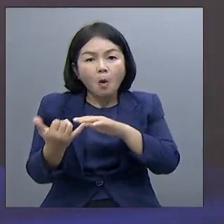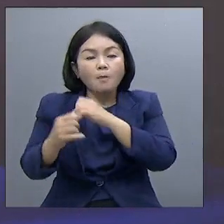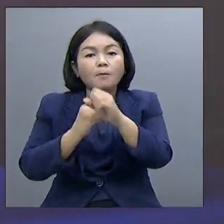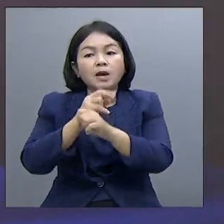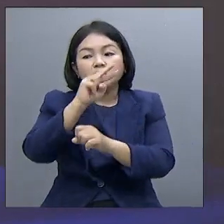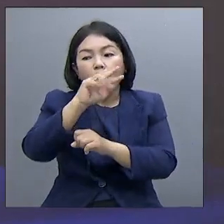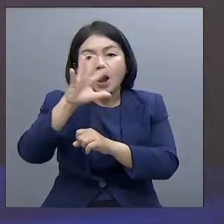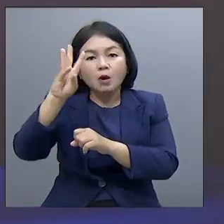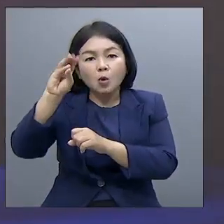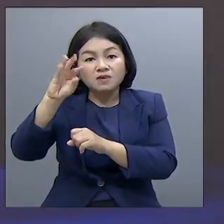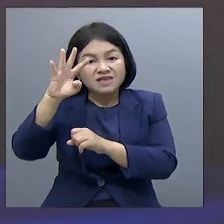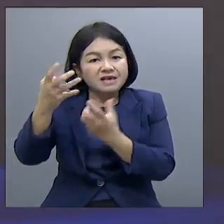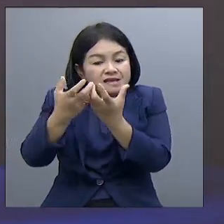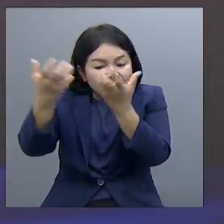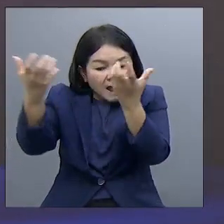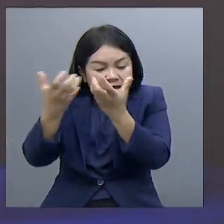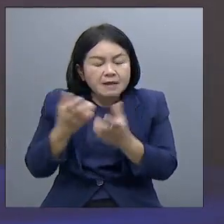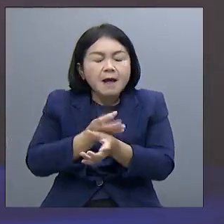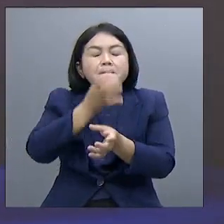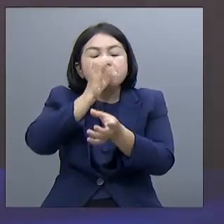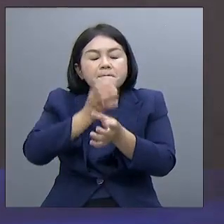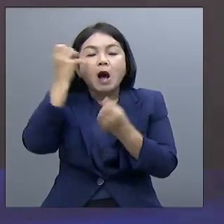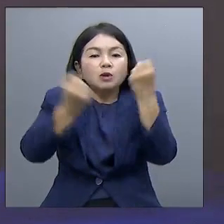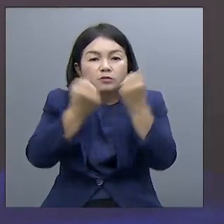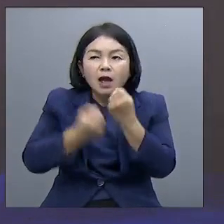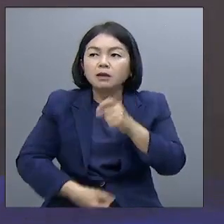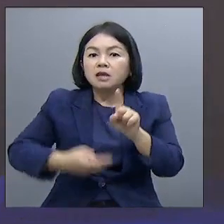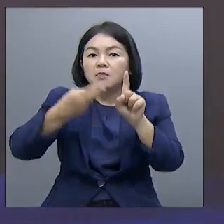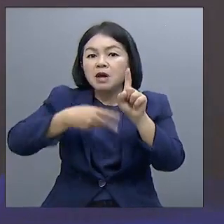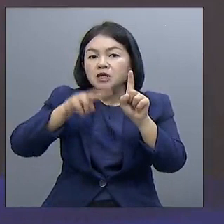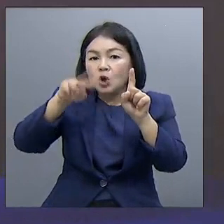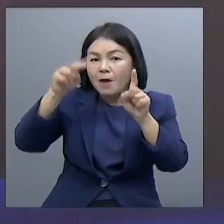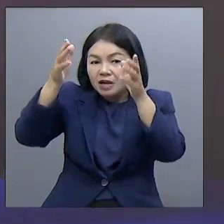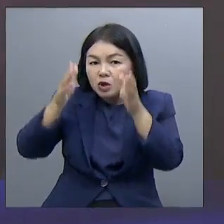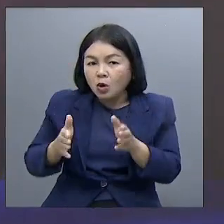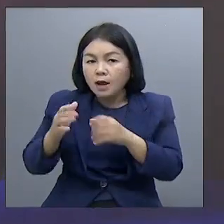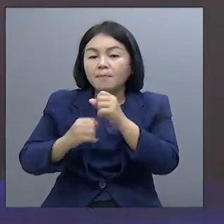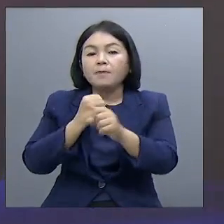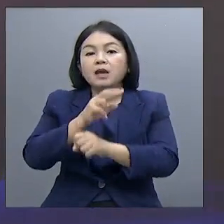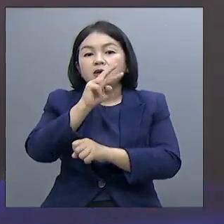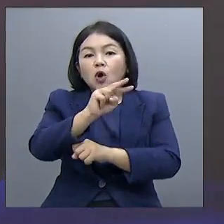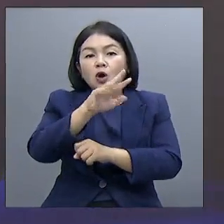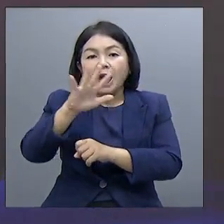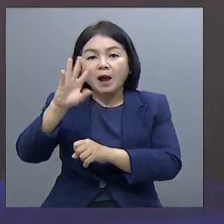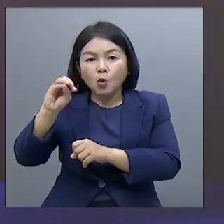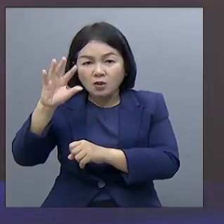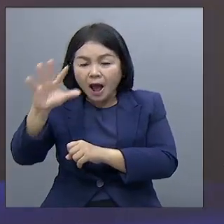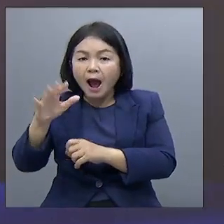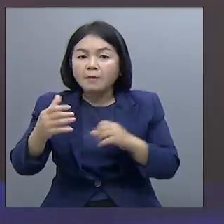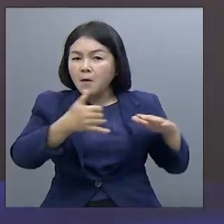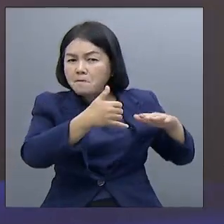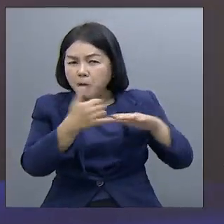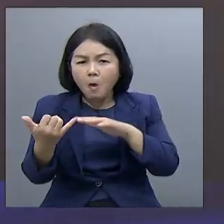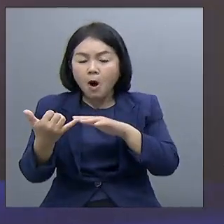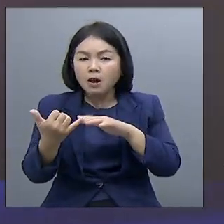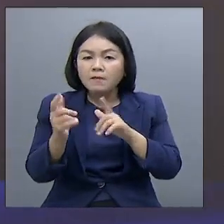2564เขาจำแนกเป็นคดีเมาแล้วขับได้ถึง 12,000 คนและปี2565ครับมีสถิติ